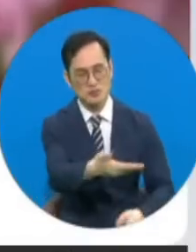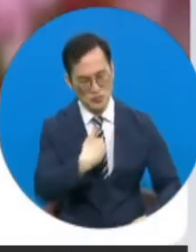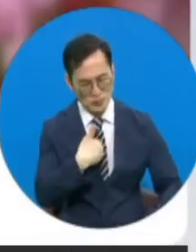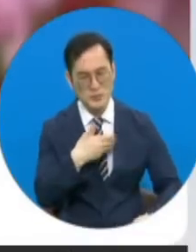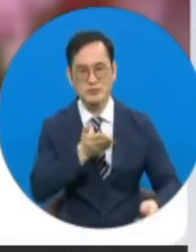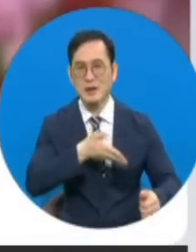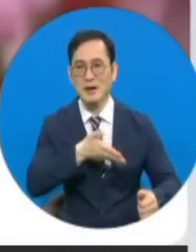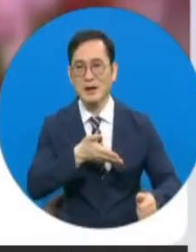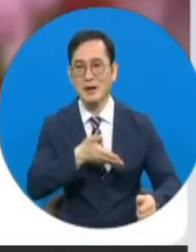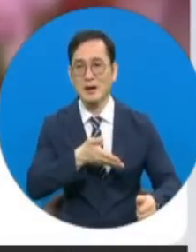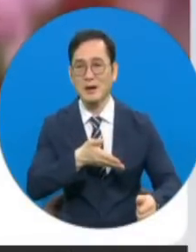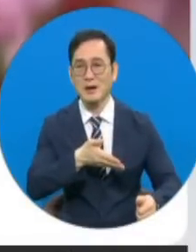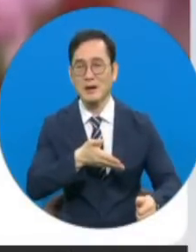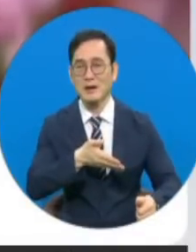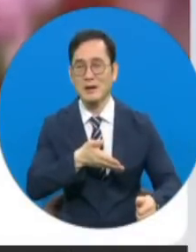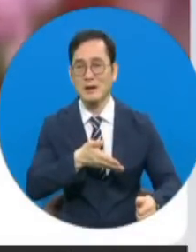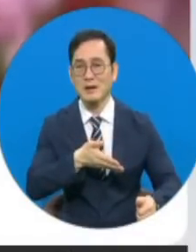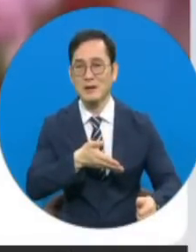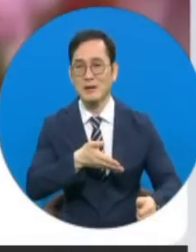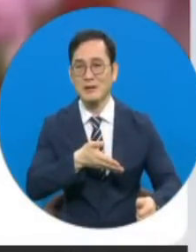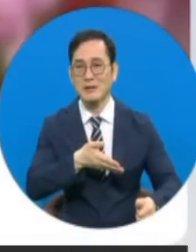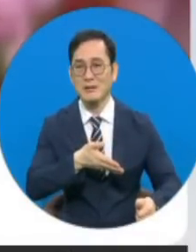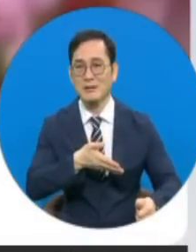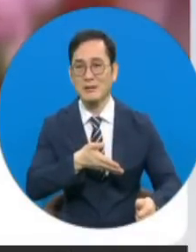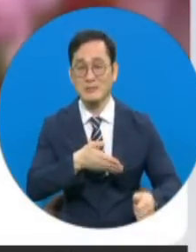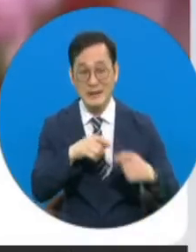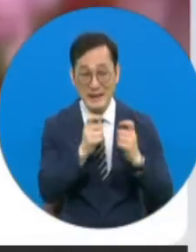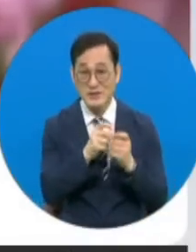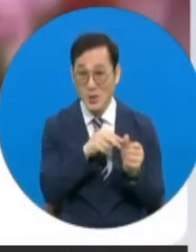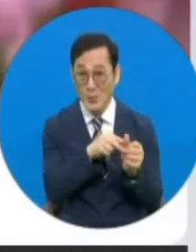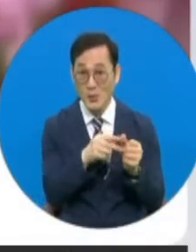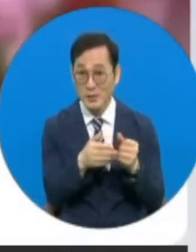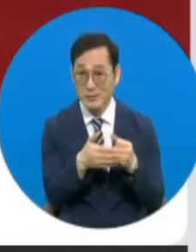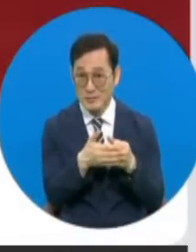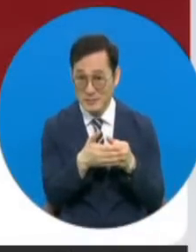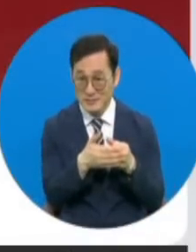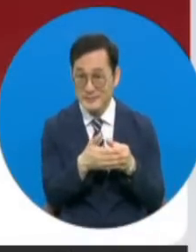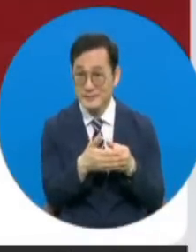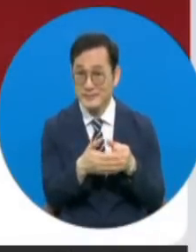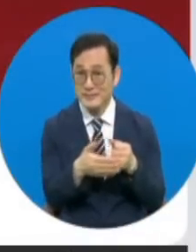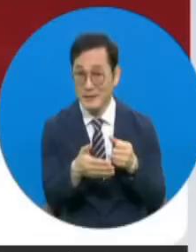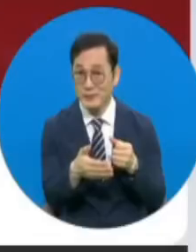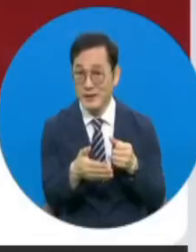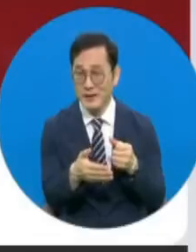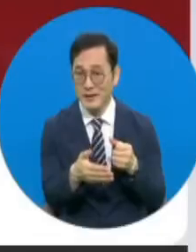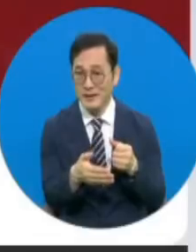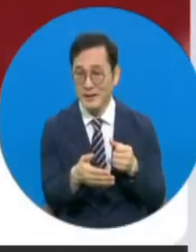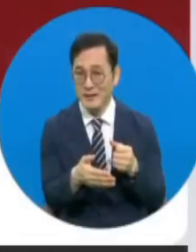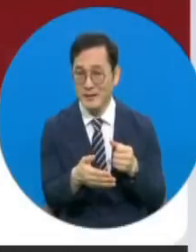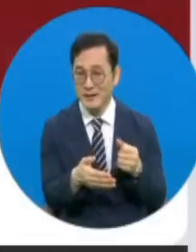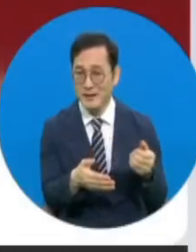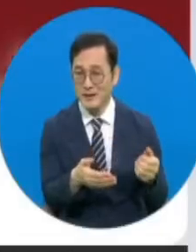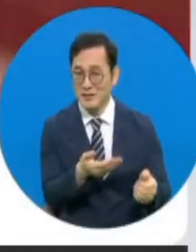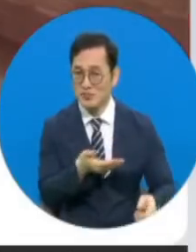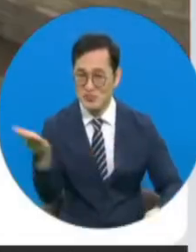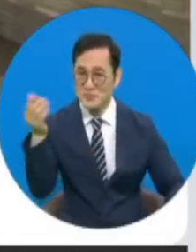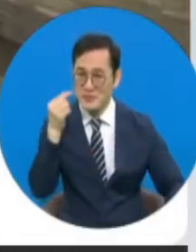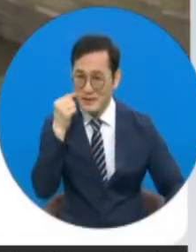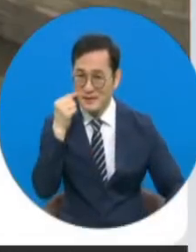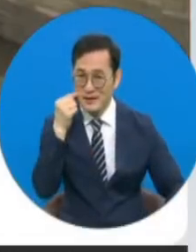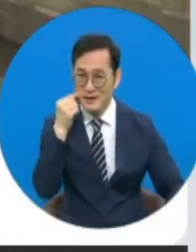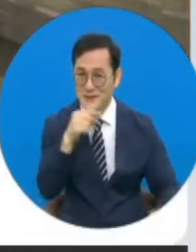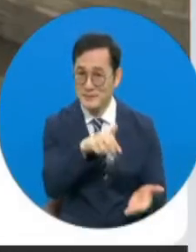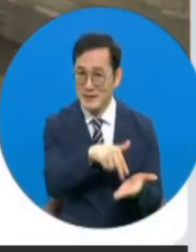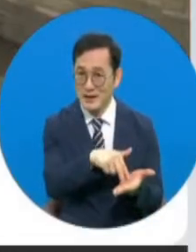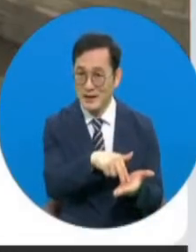과정이 국회 내부의 시스템 어떻게 되는지 모르겠어요 근데 개인정보 기록이니까 이광재 사무총장은